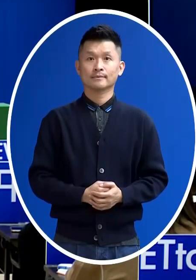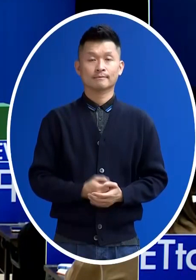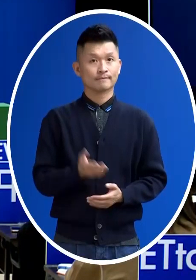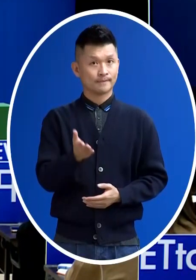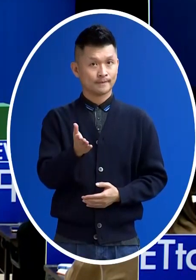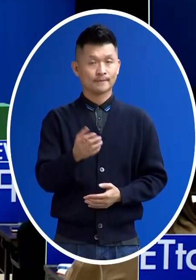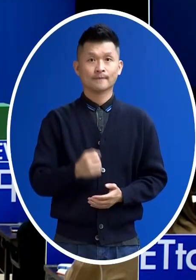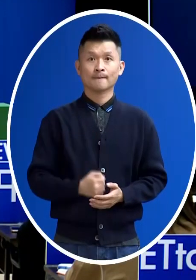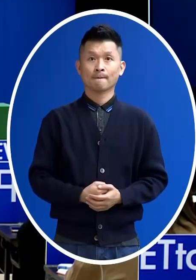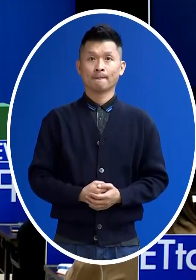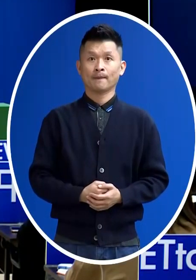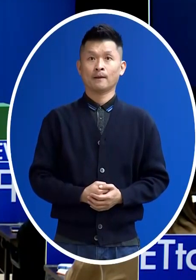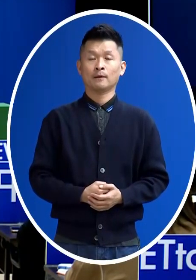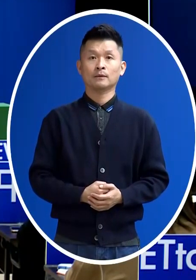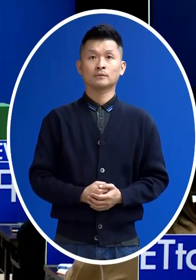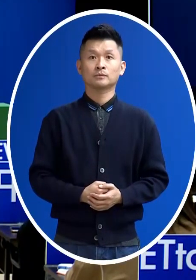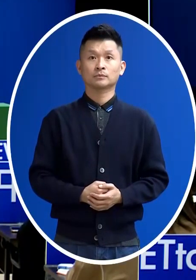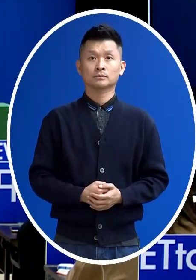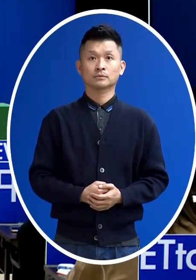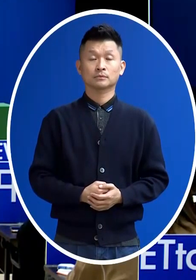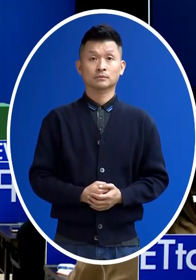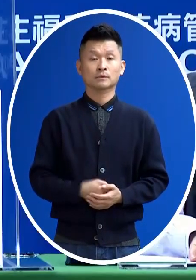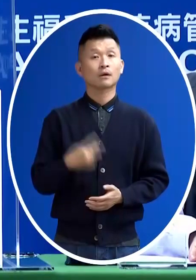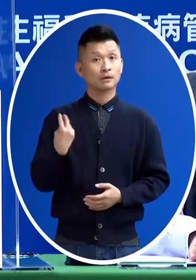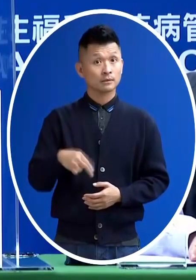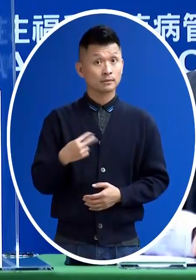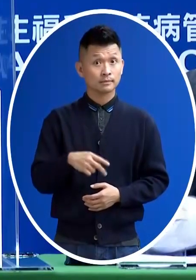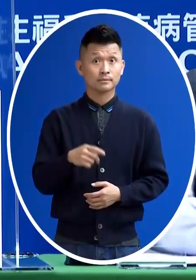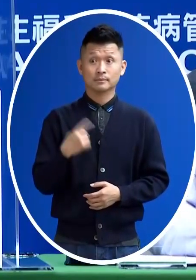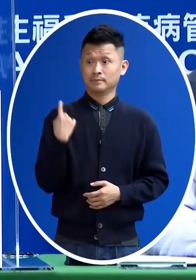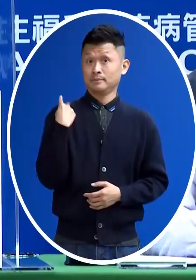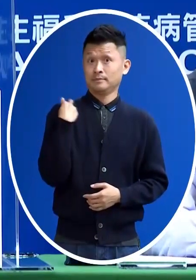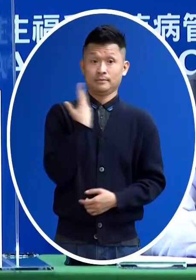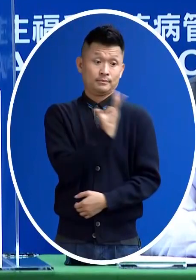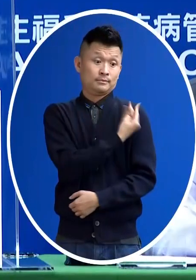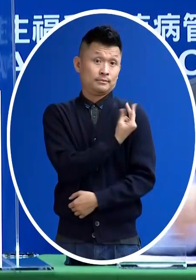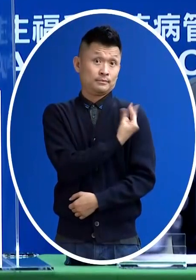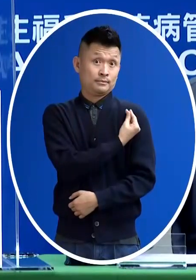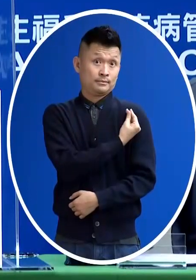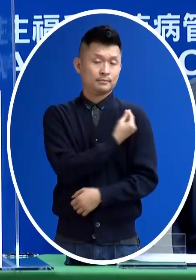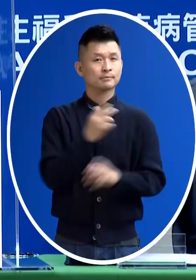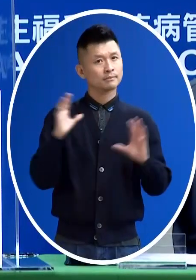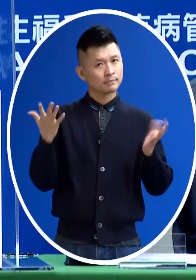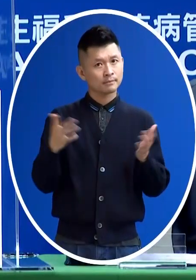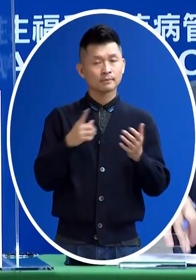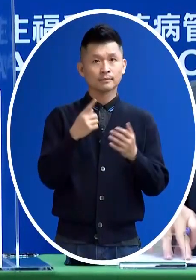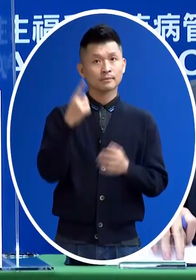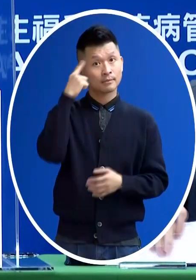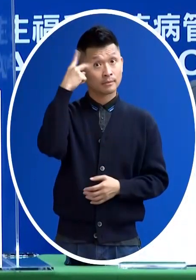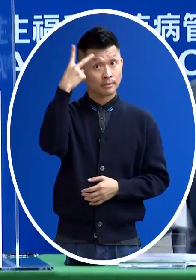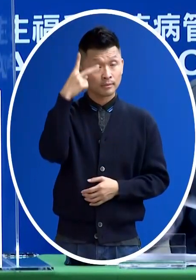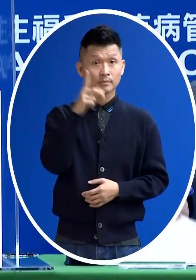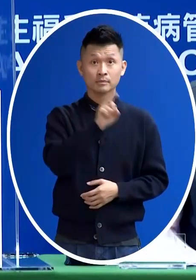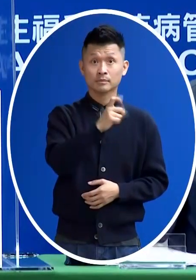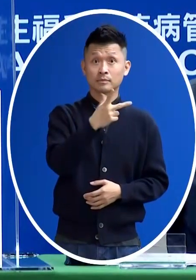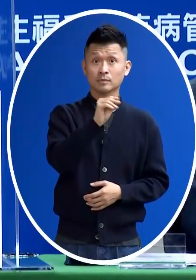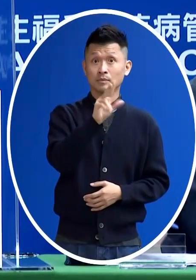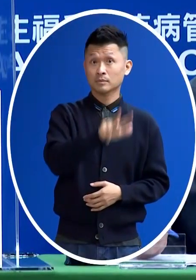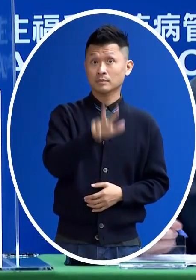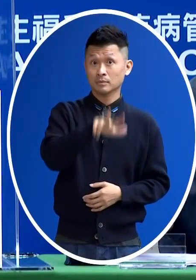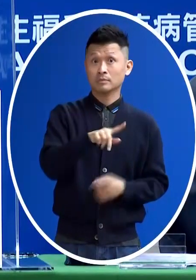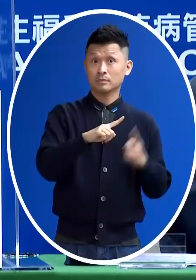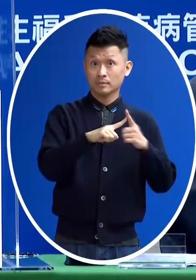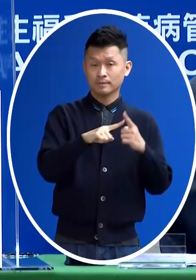哦，没有报纸哈。对，那这两天我们是打疫苗的哈，大概打了2天，打了17万7千